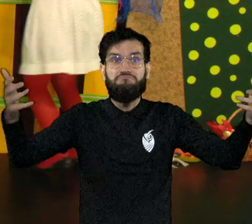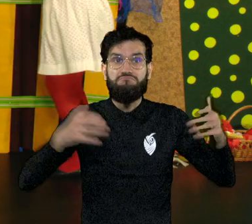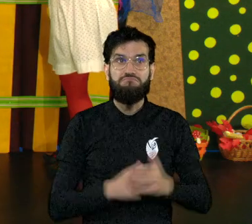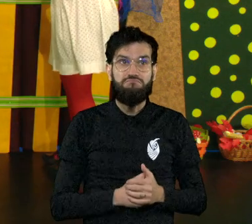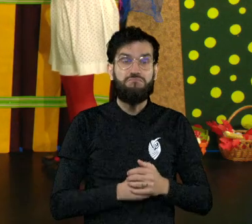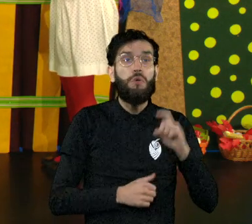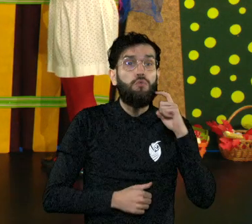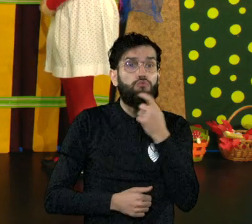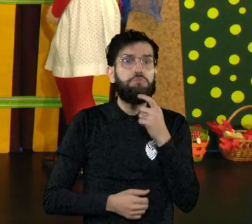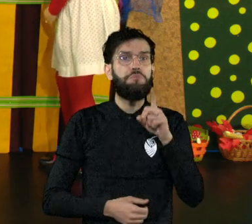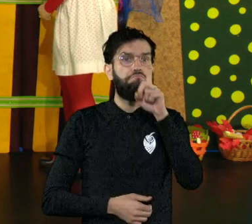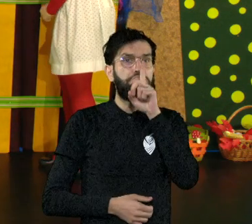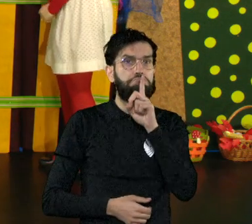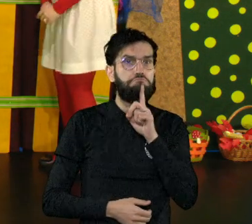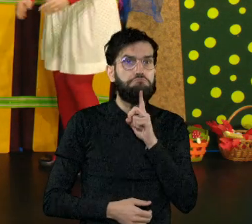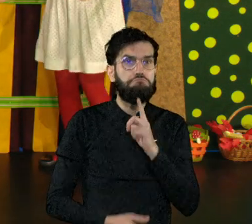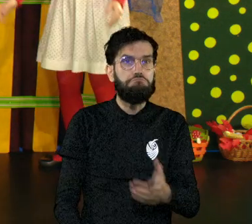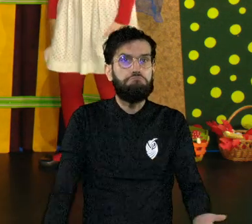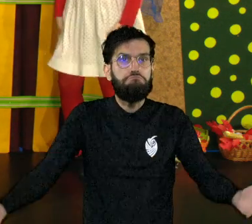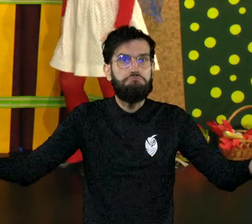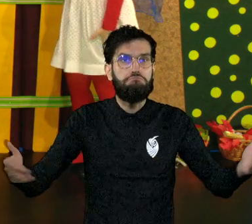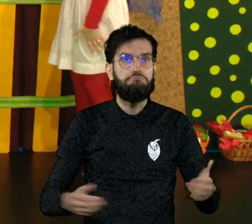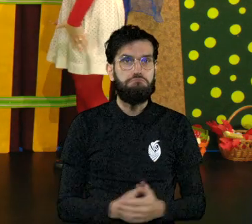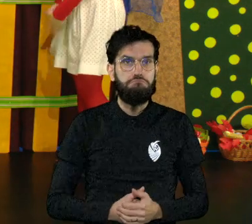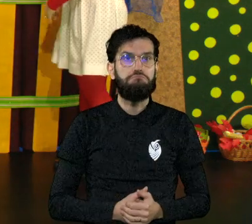bol z toho veľmi, veľmi, veľmi smutný.